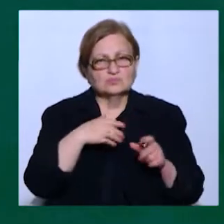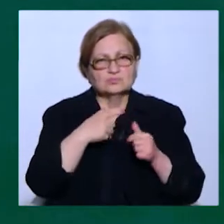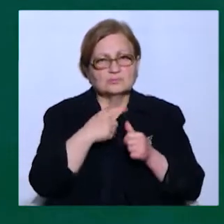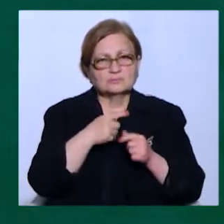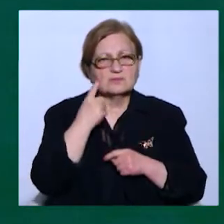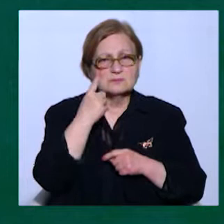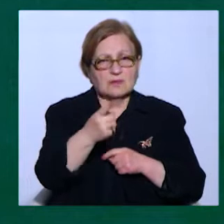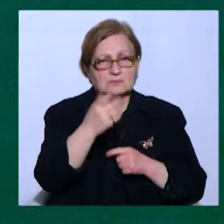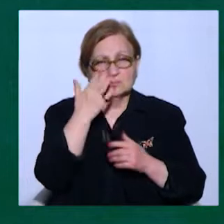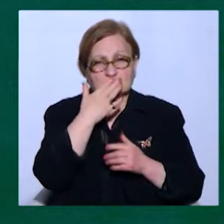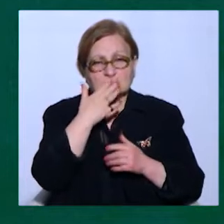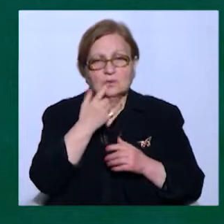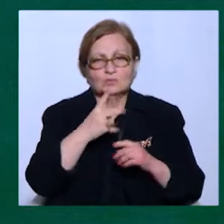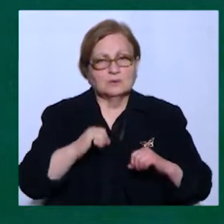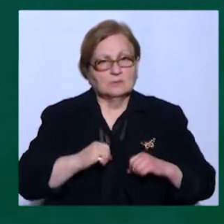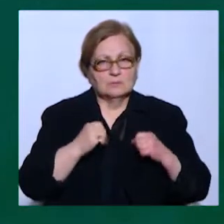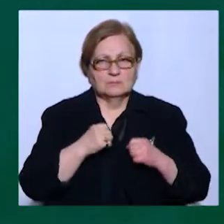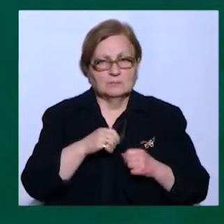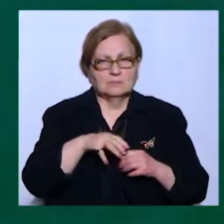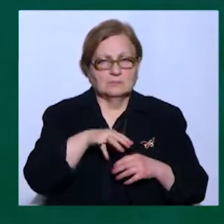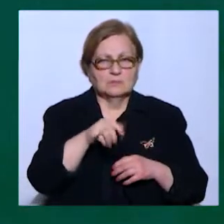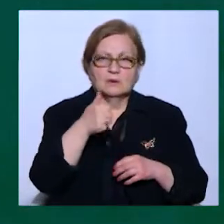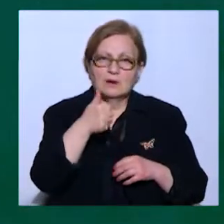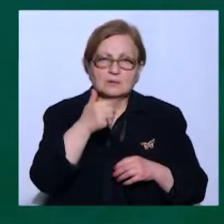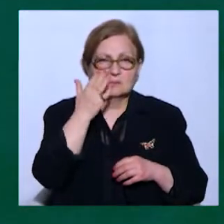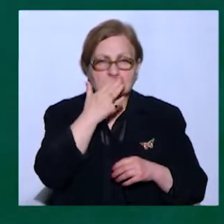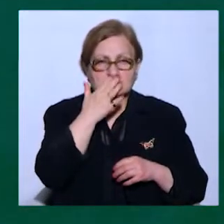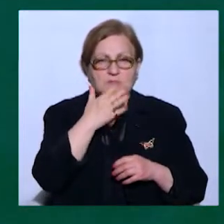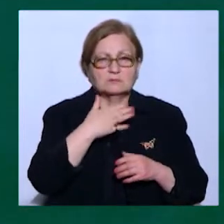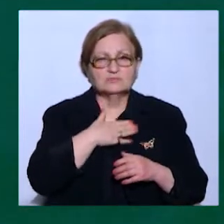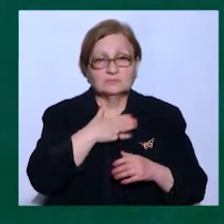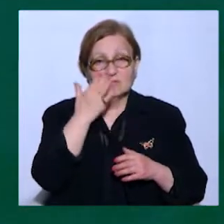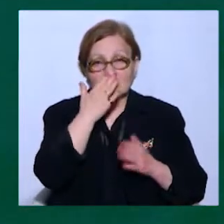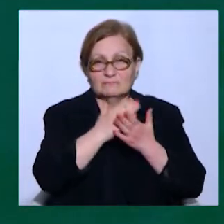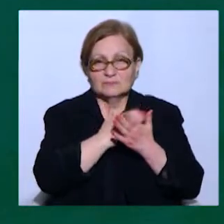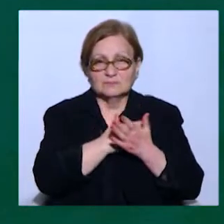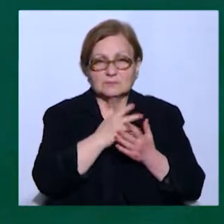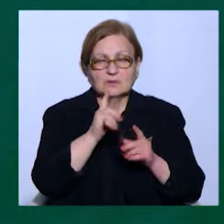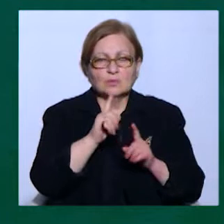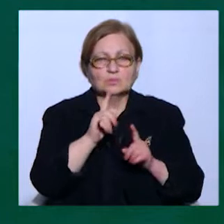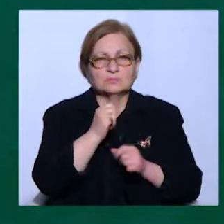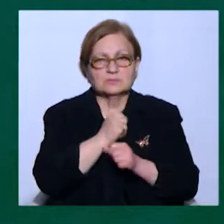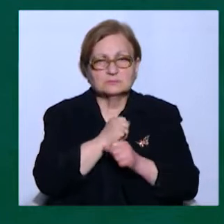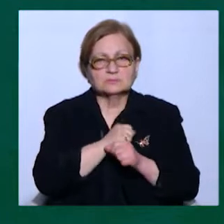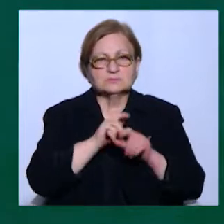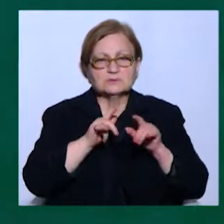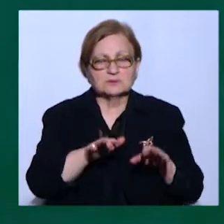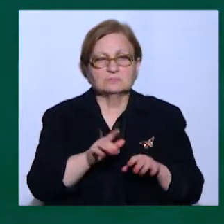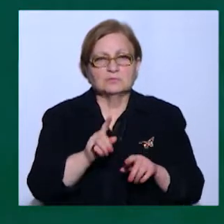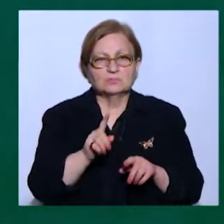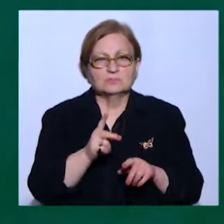სწავლაზე, მაქსიმალურად იყოს მომგე კარგი და მისაღები ჩემი გაკვეთილები, ანუ გაკეთეს ის საქმე, რასაც ჩვენ